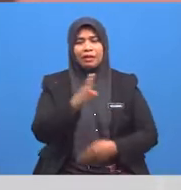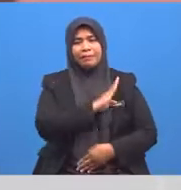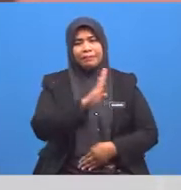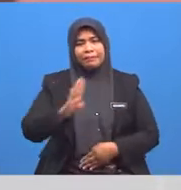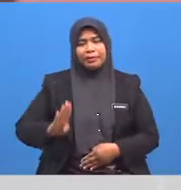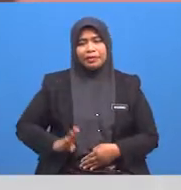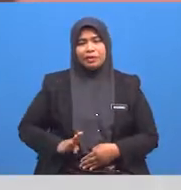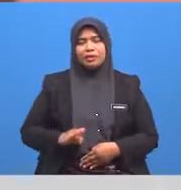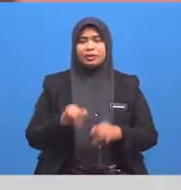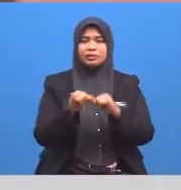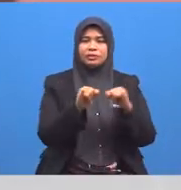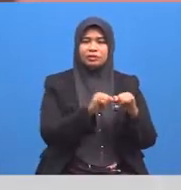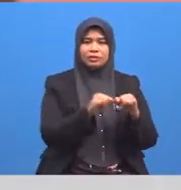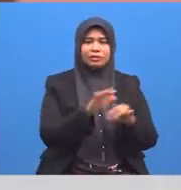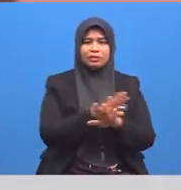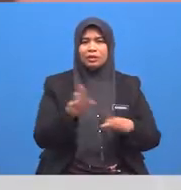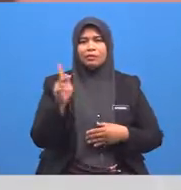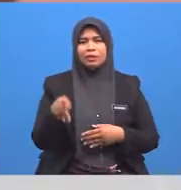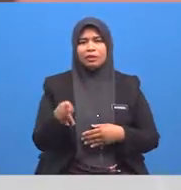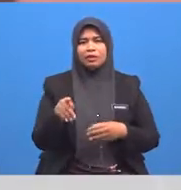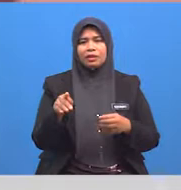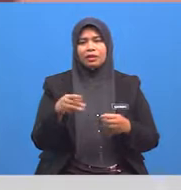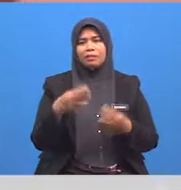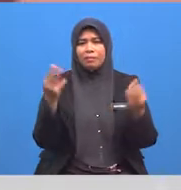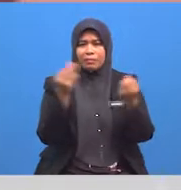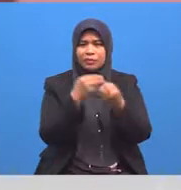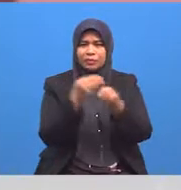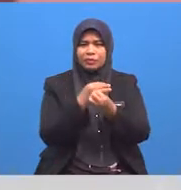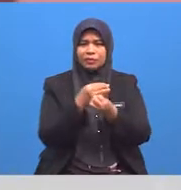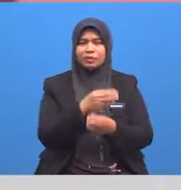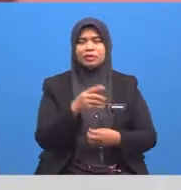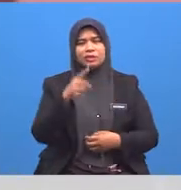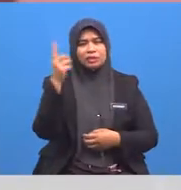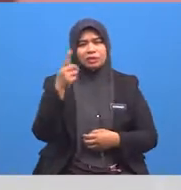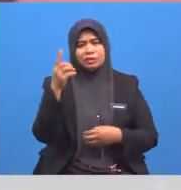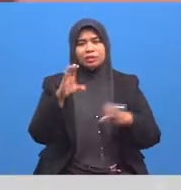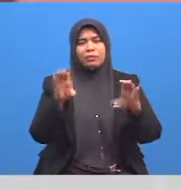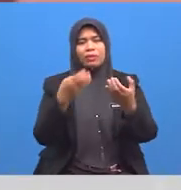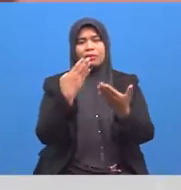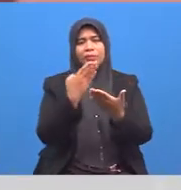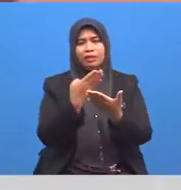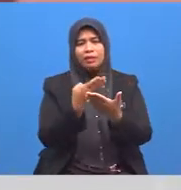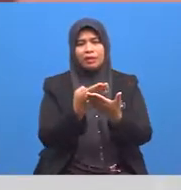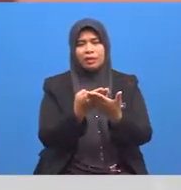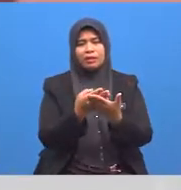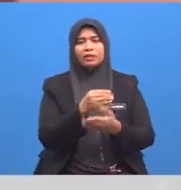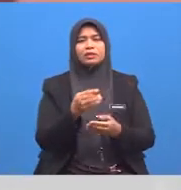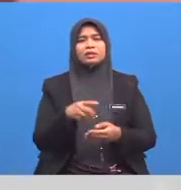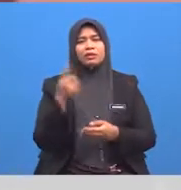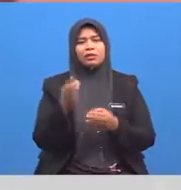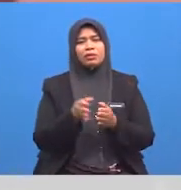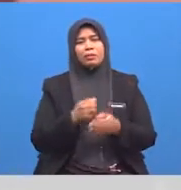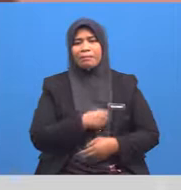Shallallahu Alaihi Wasallam juga tidak pernah memusuhi dan sentiasa berbuat baik serta memaafkan